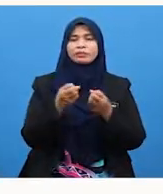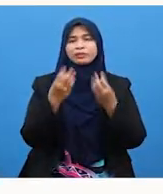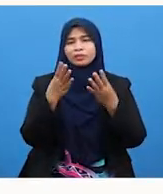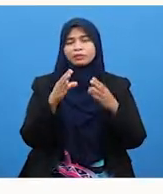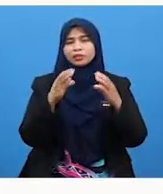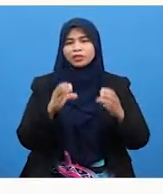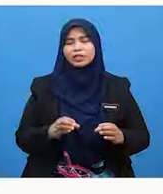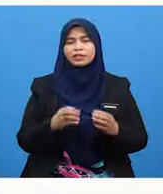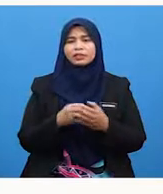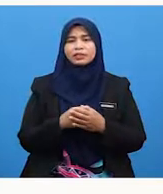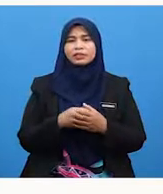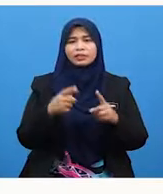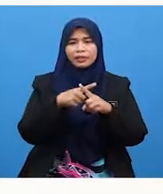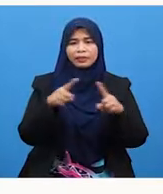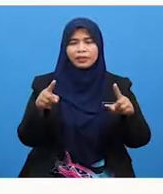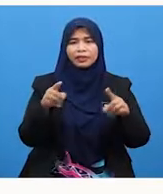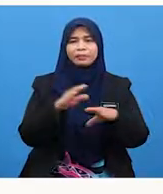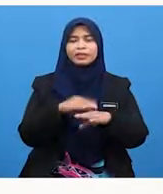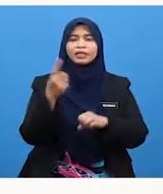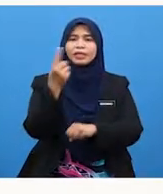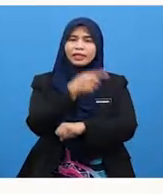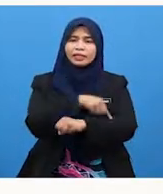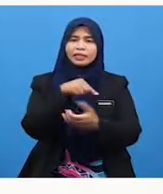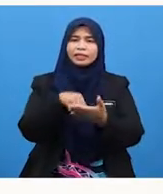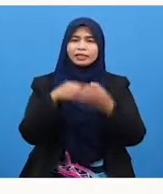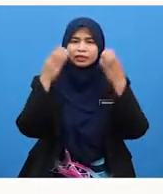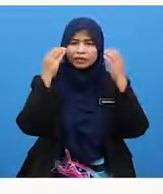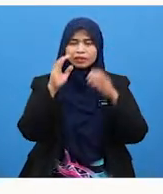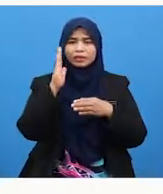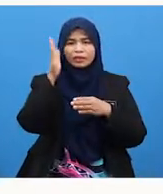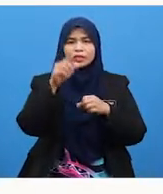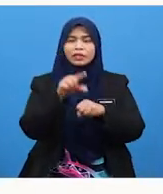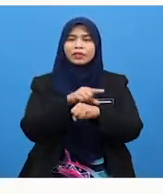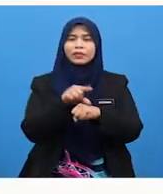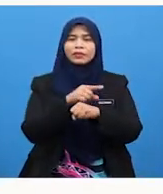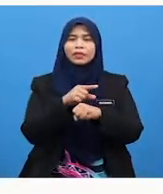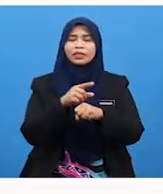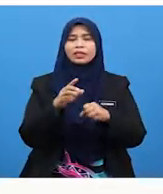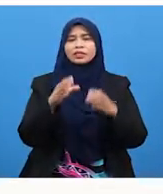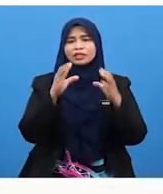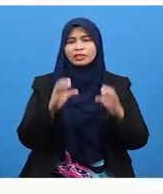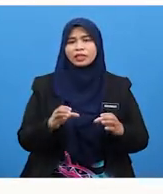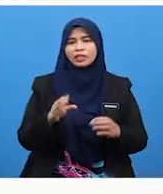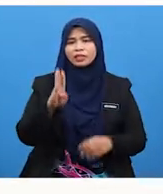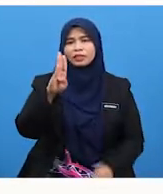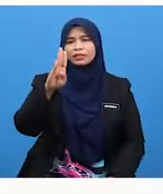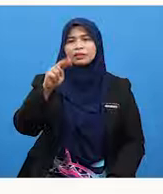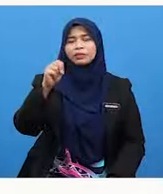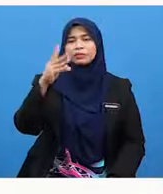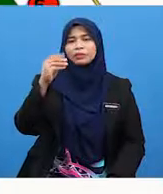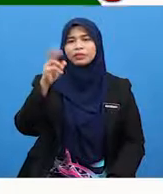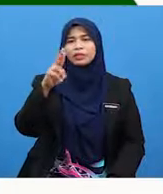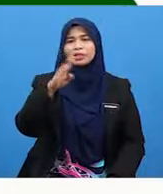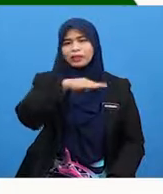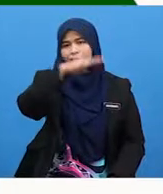cara. Tapi pada hari ini, cikgu akan menggunakan kaedah bundar bukit.